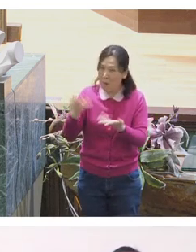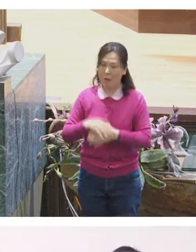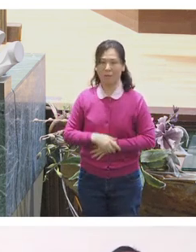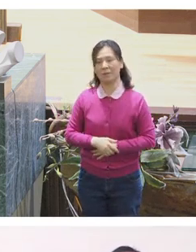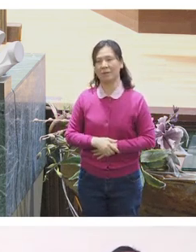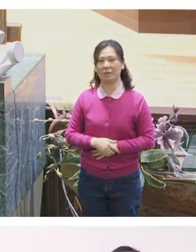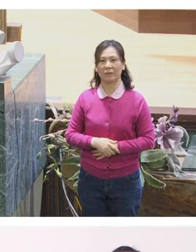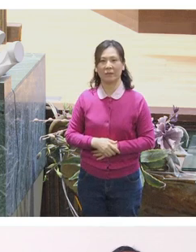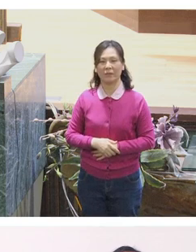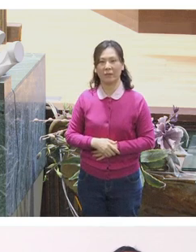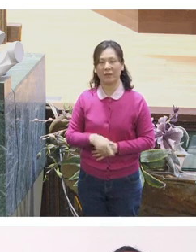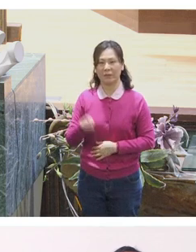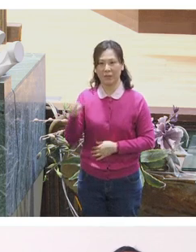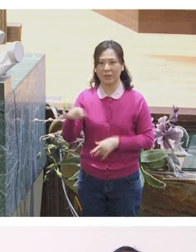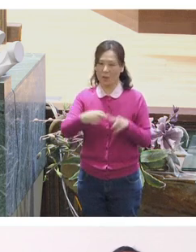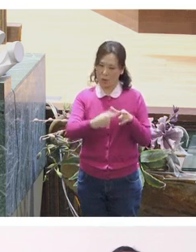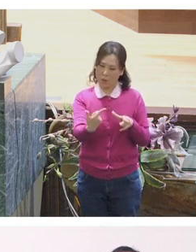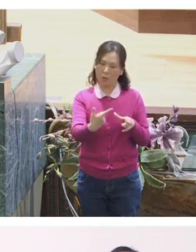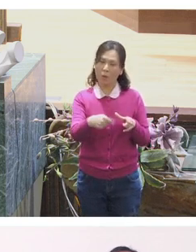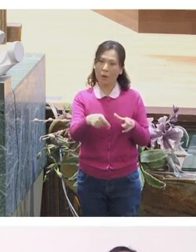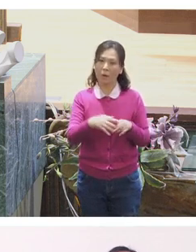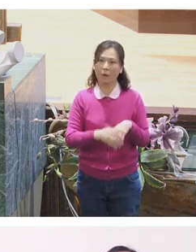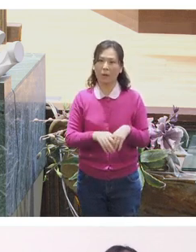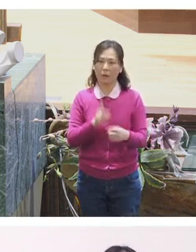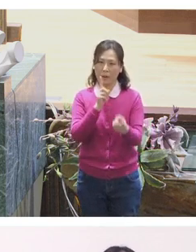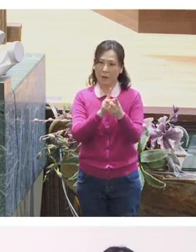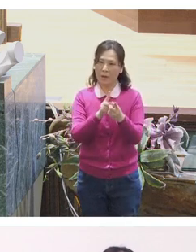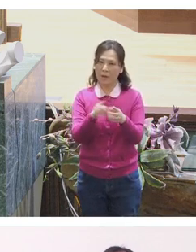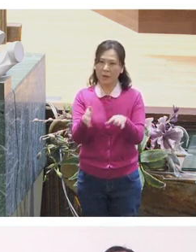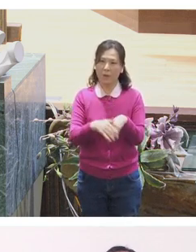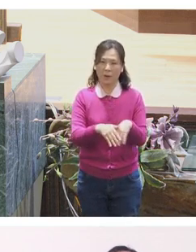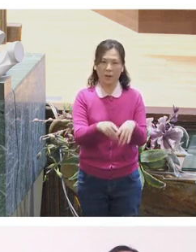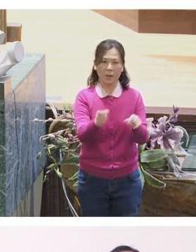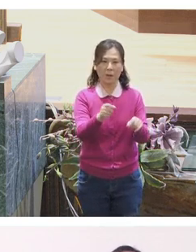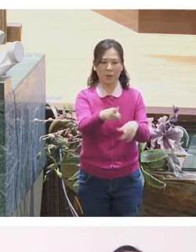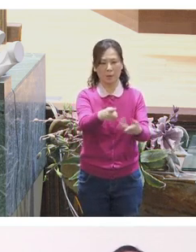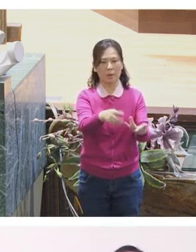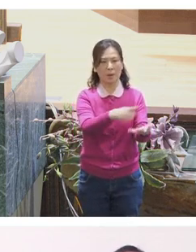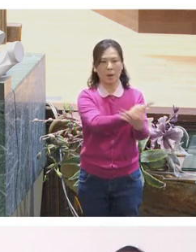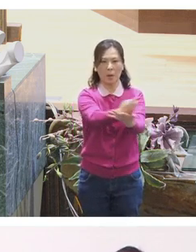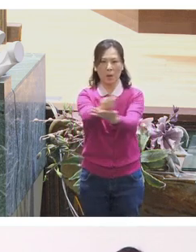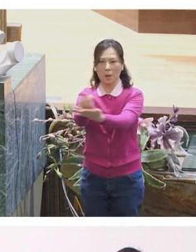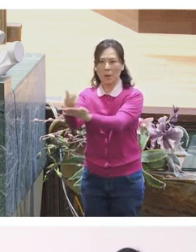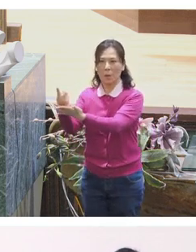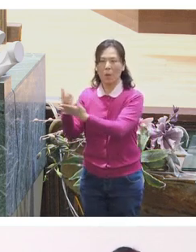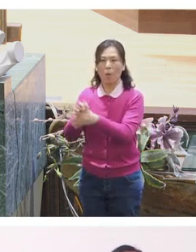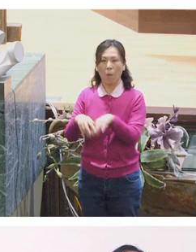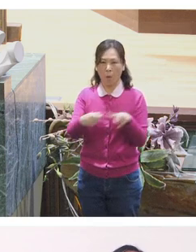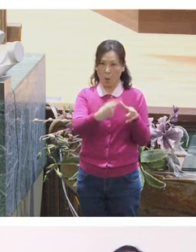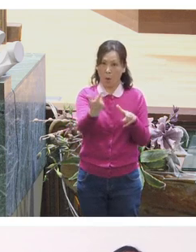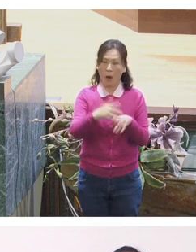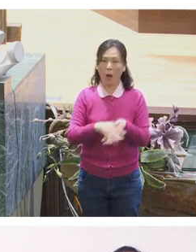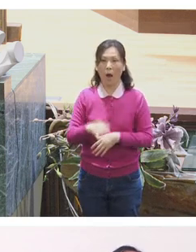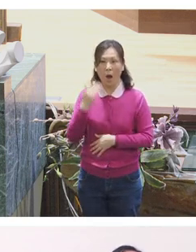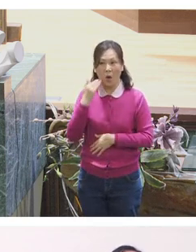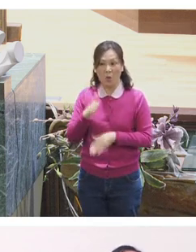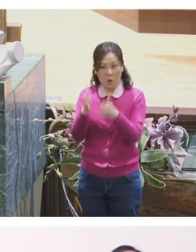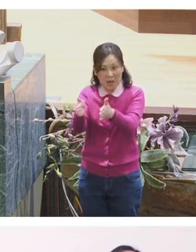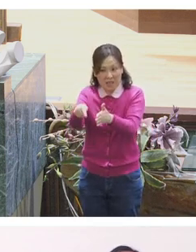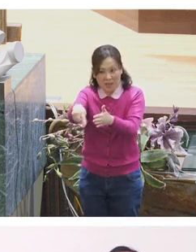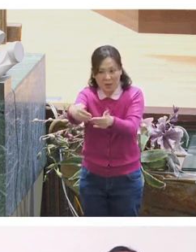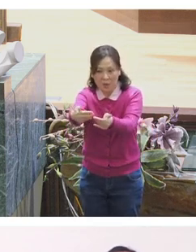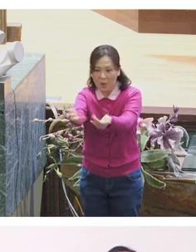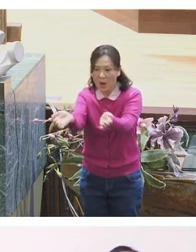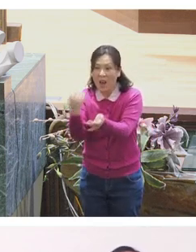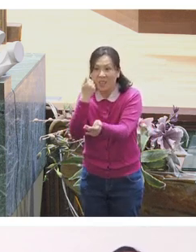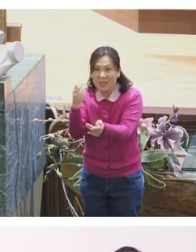要的还是公开是对所有的不特定人公开了。如果你是已经摆明了是要对不特定人公